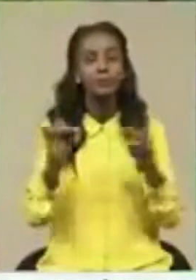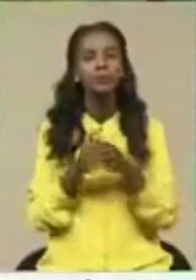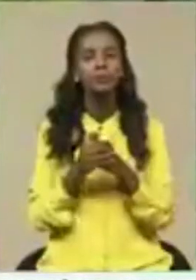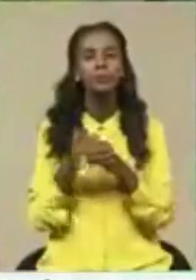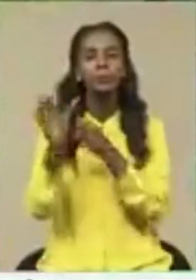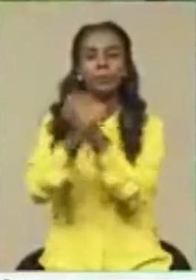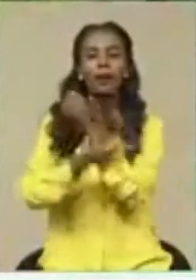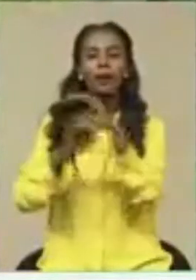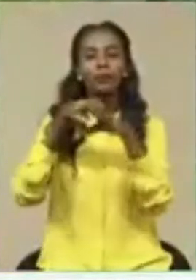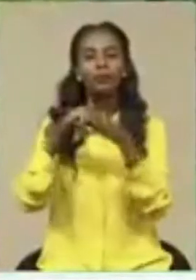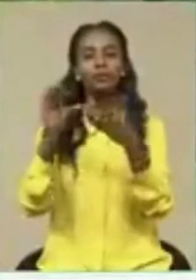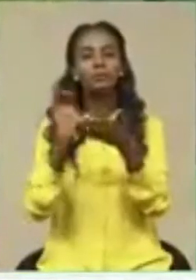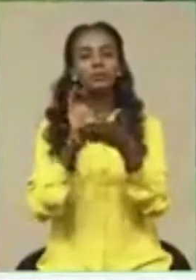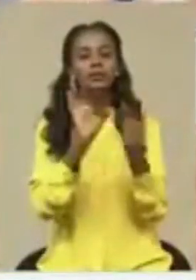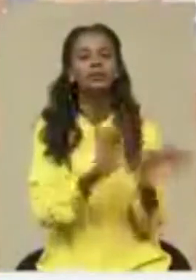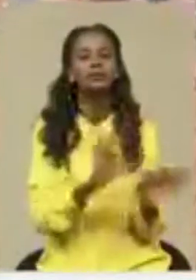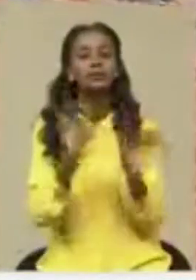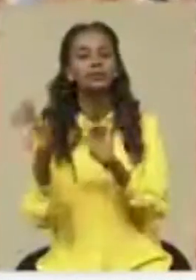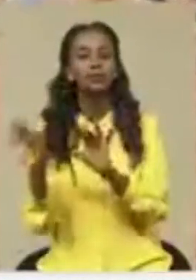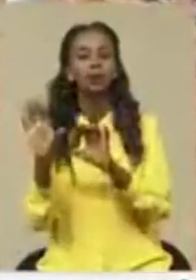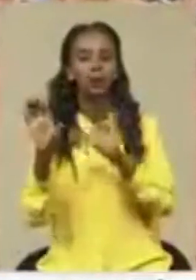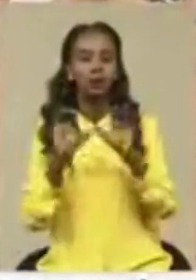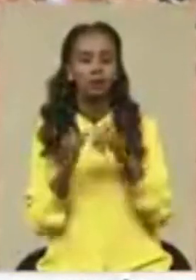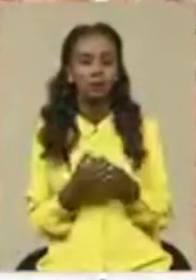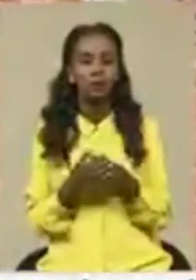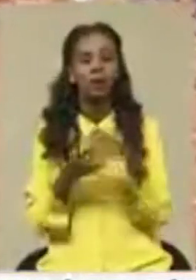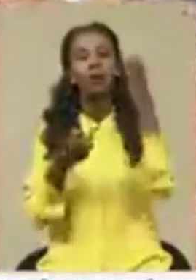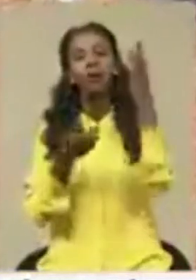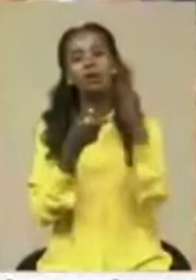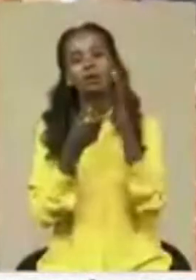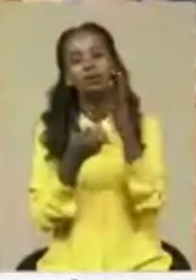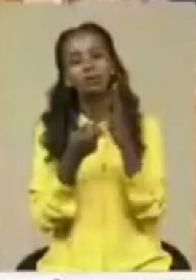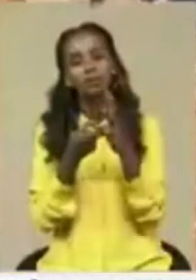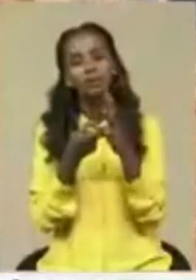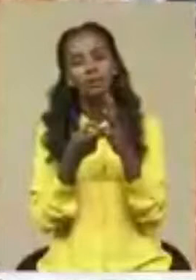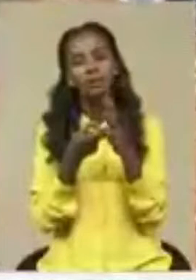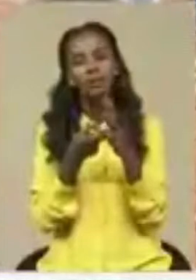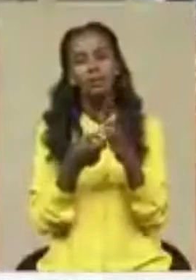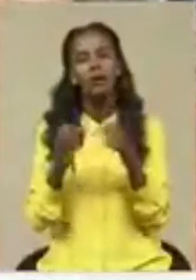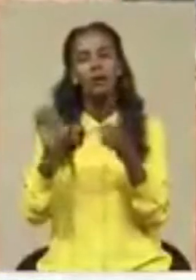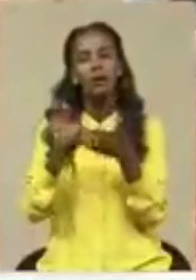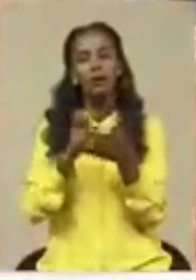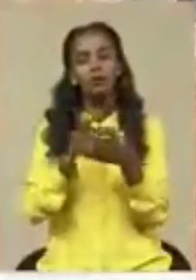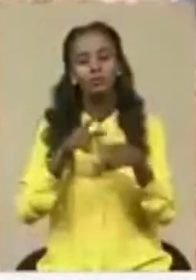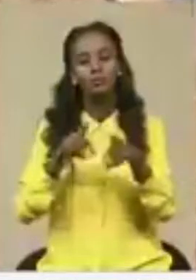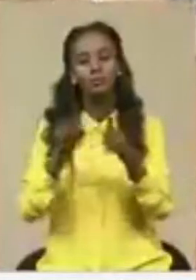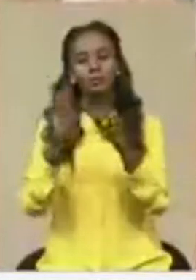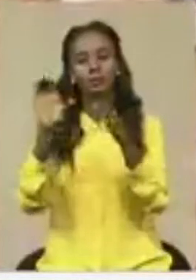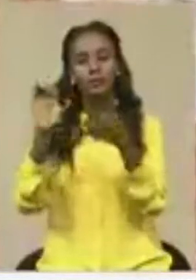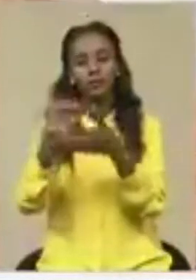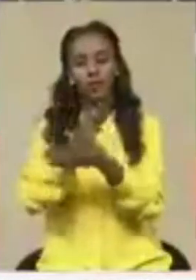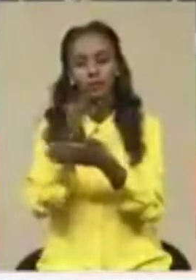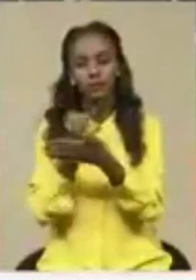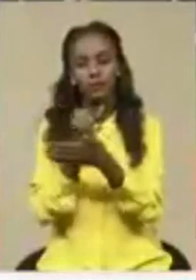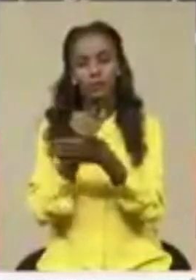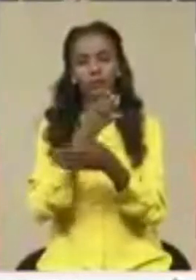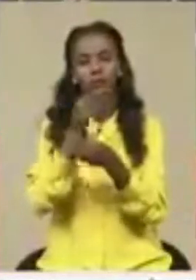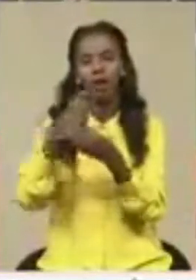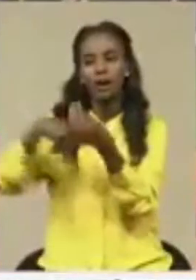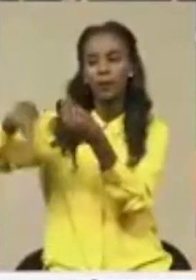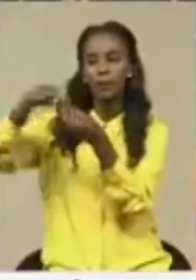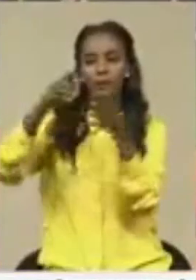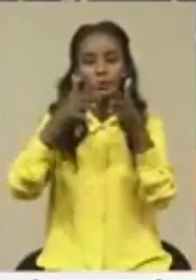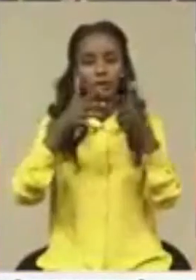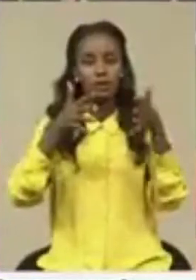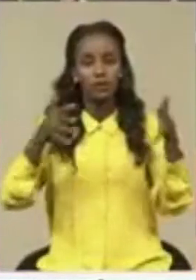በአገር ውስጥ ምርት እንድንተካ ያደርጋል። አራተኛ፣ የአግሮ ፕሮሰሲንግ ኢንዱስትሪዎች በየአካባቢው